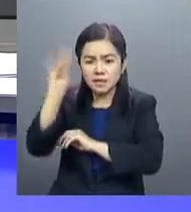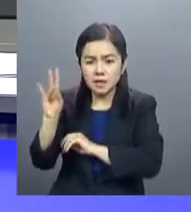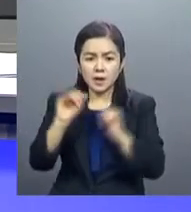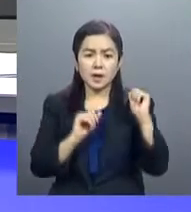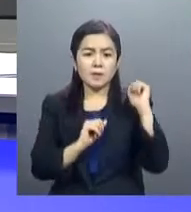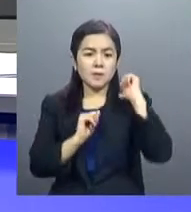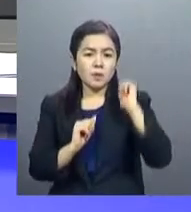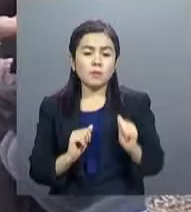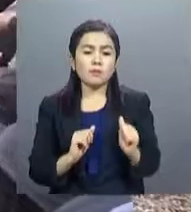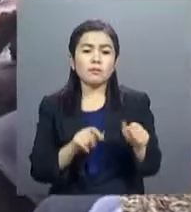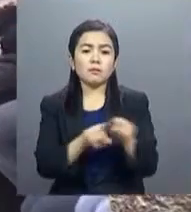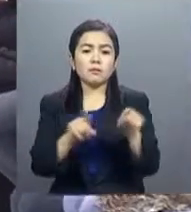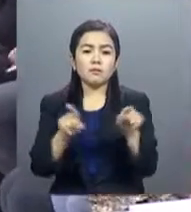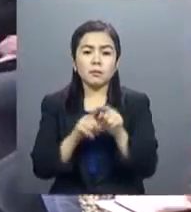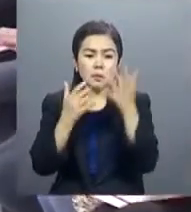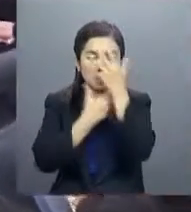มมากขึ้นค่ะ